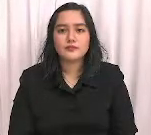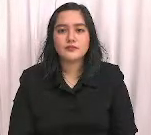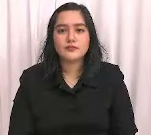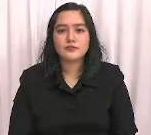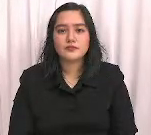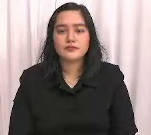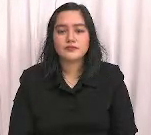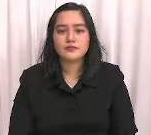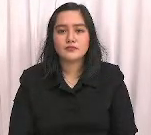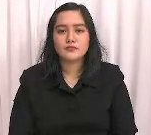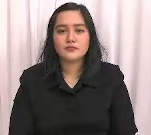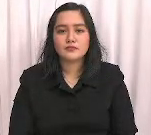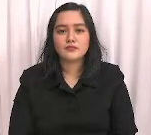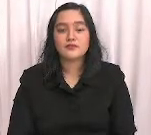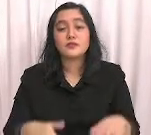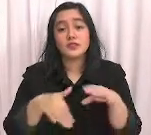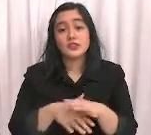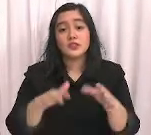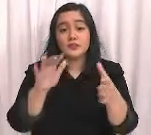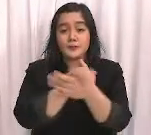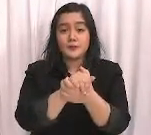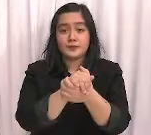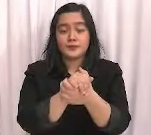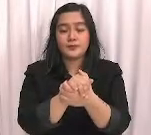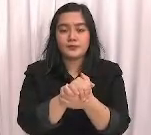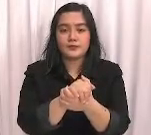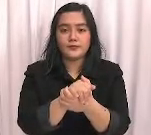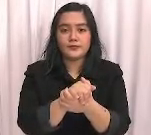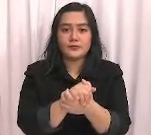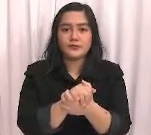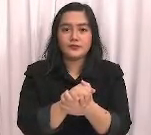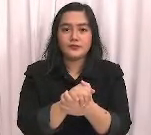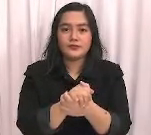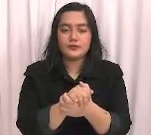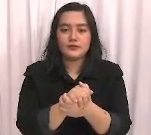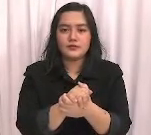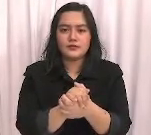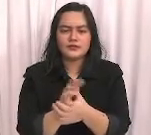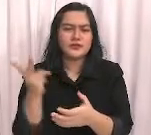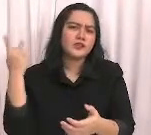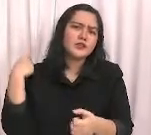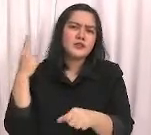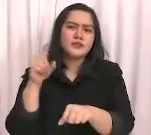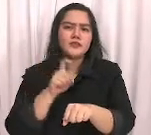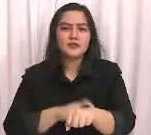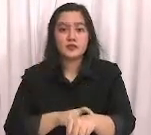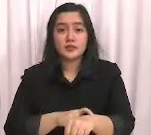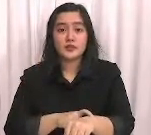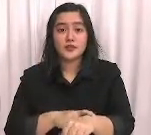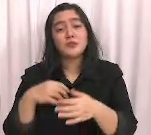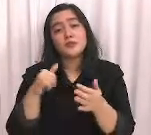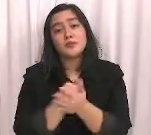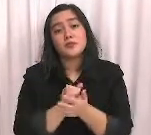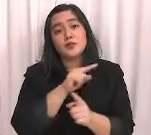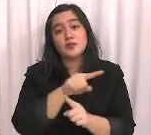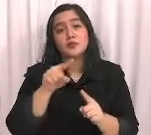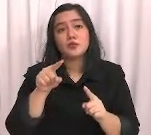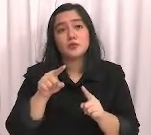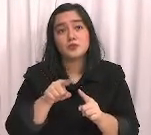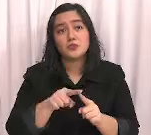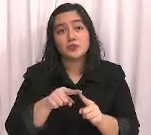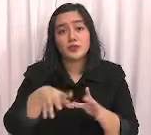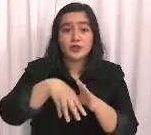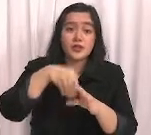you know, sa pagsasama kasi ng mag-asawa, mga kapatid, may magkakataon na pag nasa labas tayo, ingat na ingat